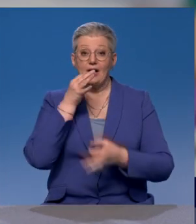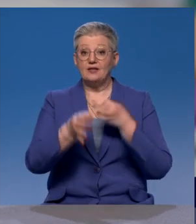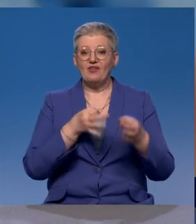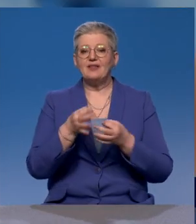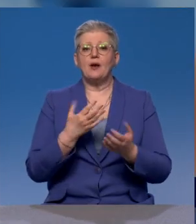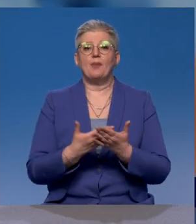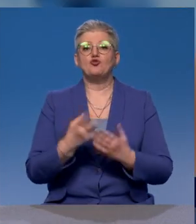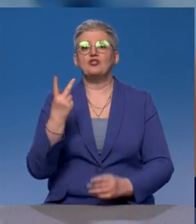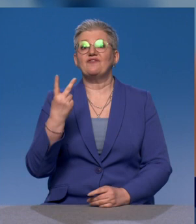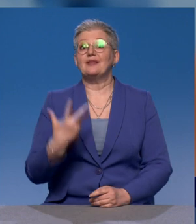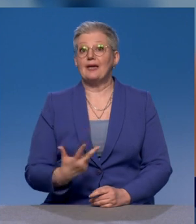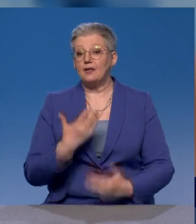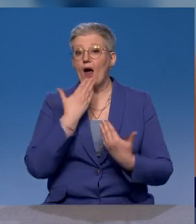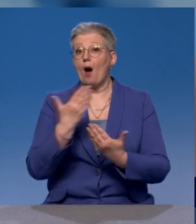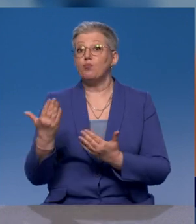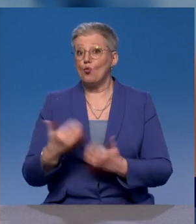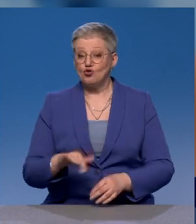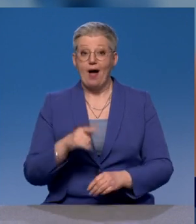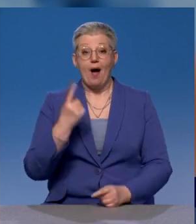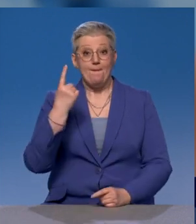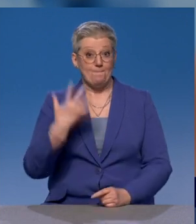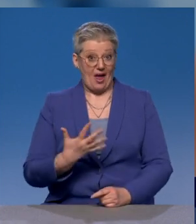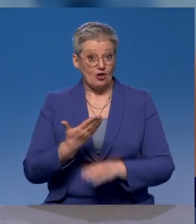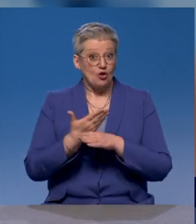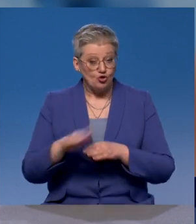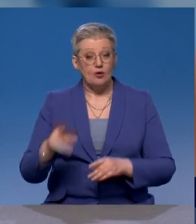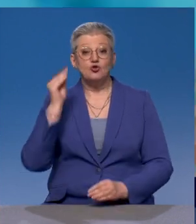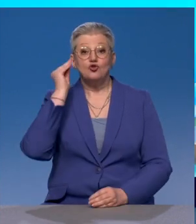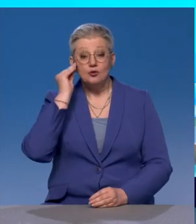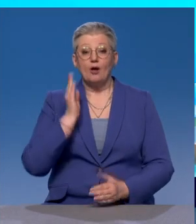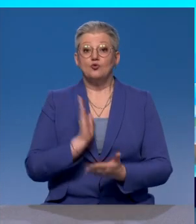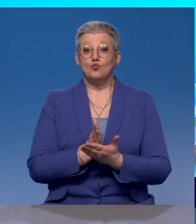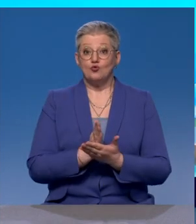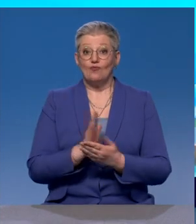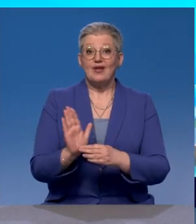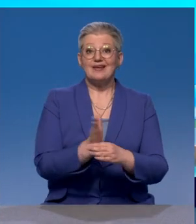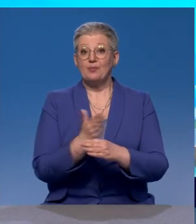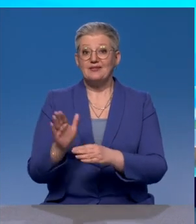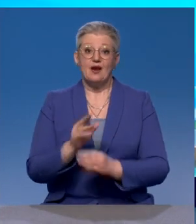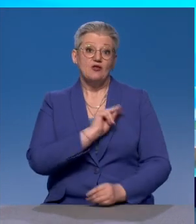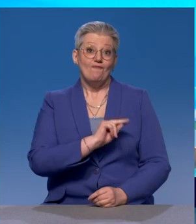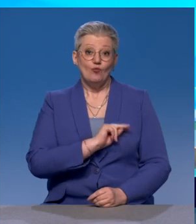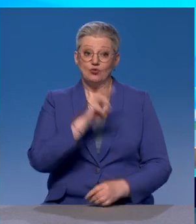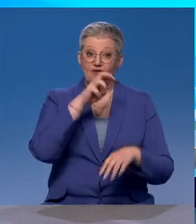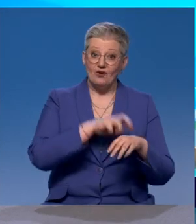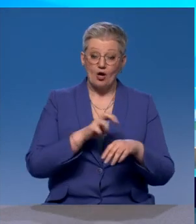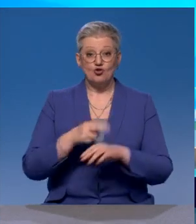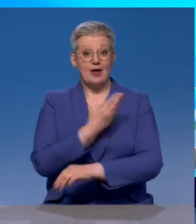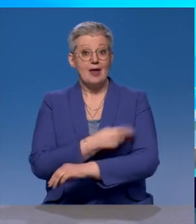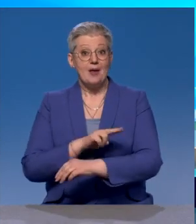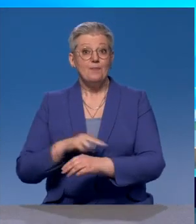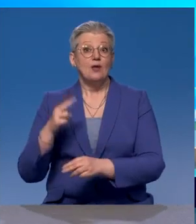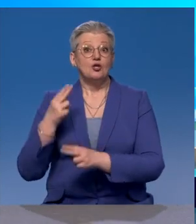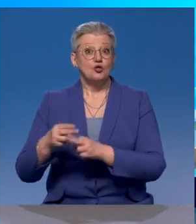две трети опрошенных. Пятая часть опрошенных считает, что существующее распределение функционала между врачами и медсестрами оптимальное. Ну